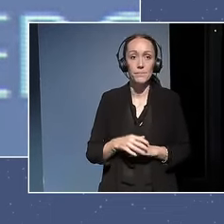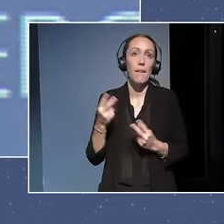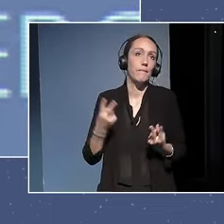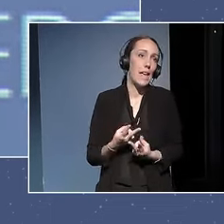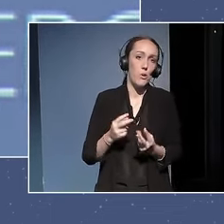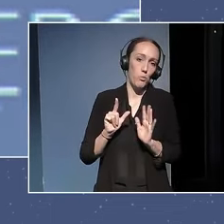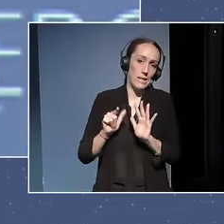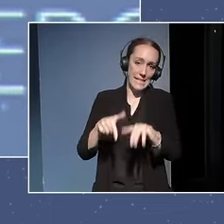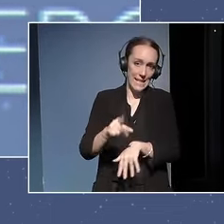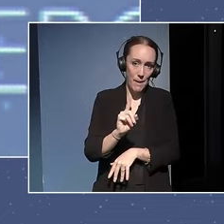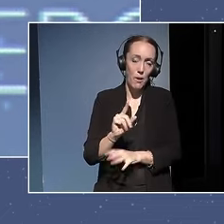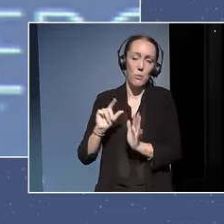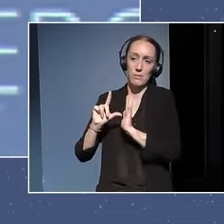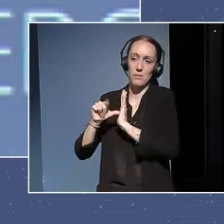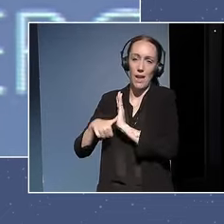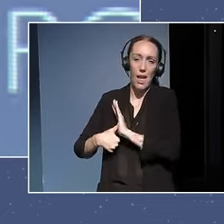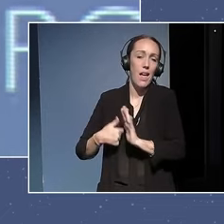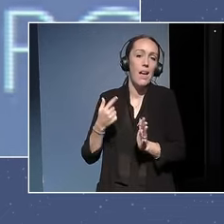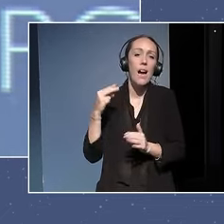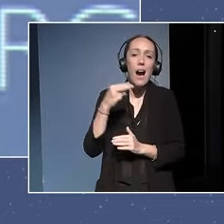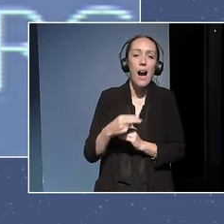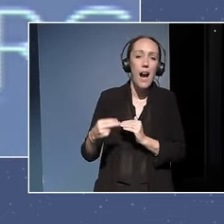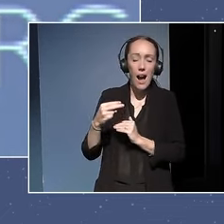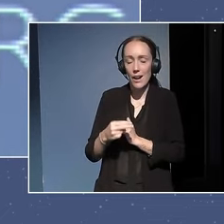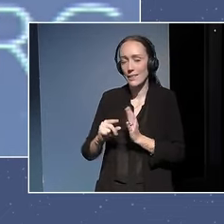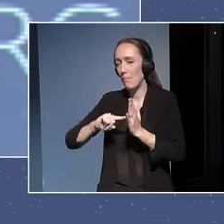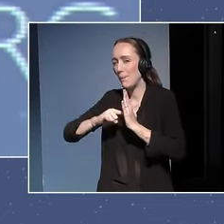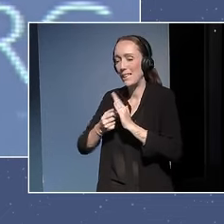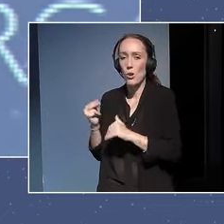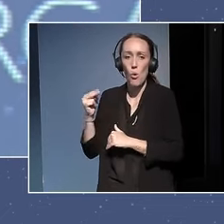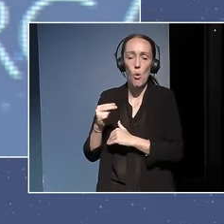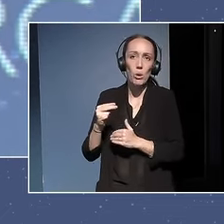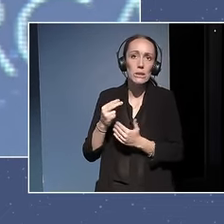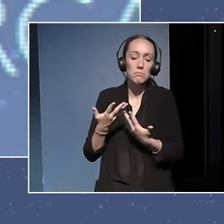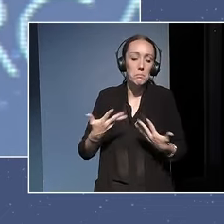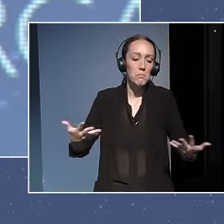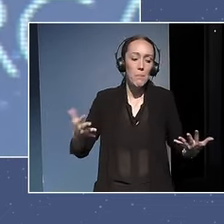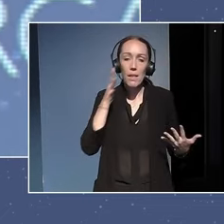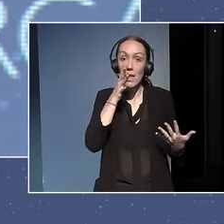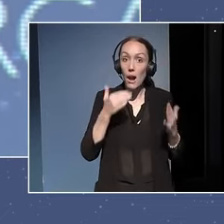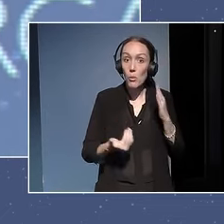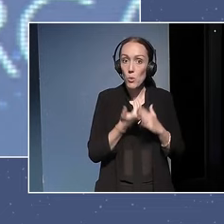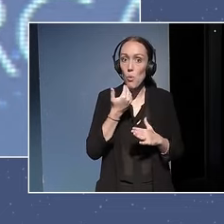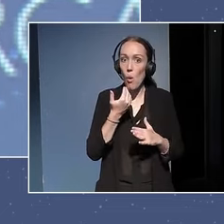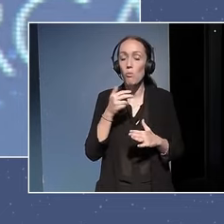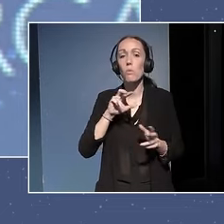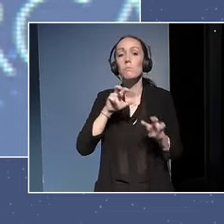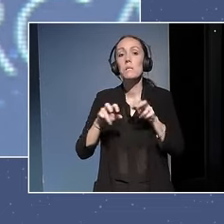settimana ma ci vogliono milioni di anni però si è adattato a questo nuovo ambiente che gli ha permesso appunto